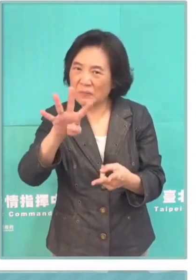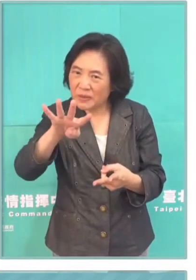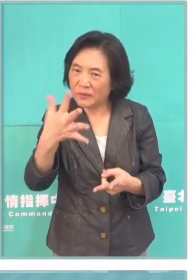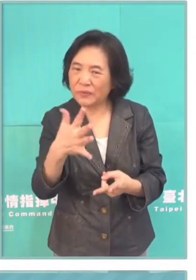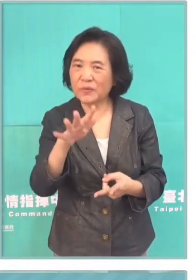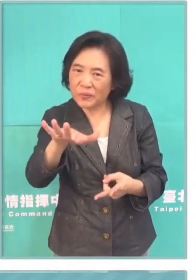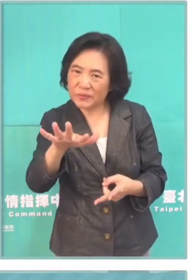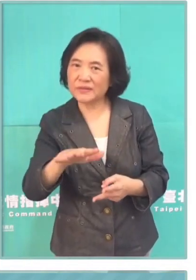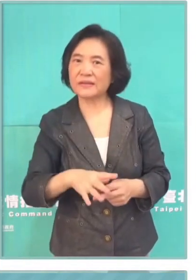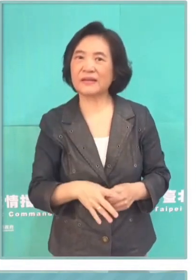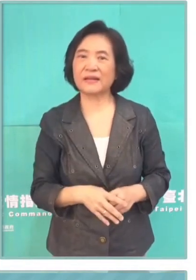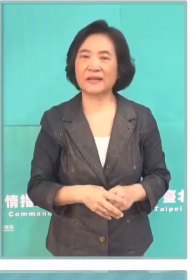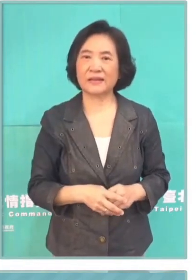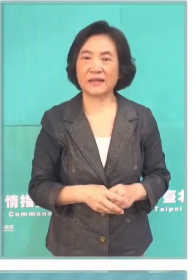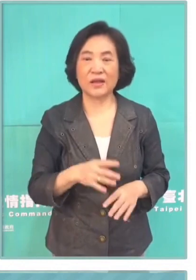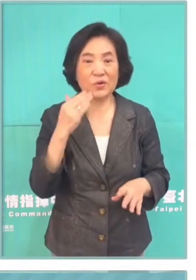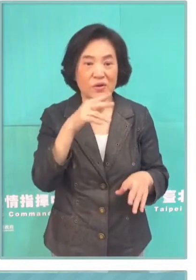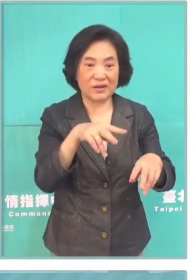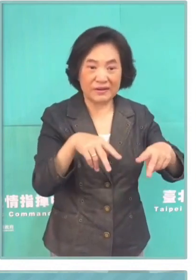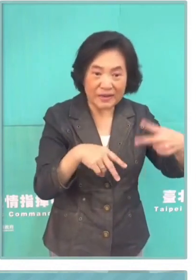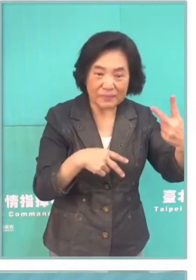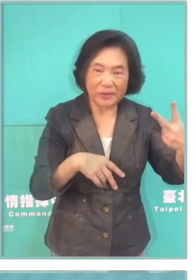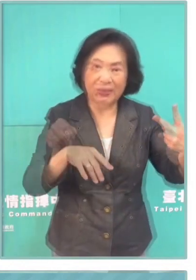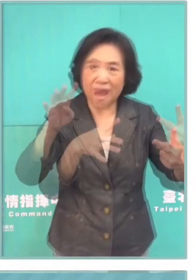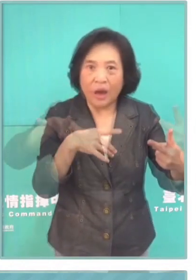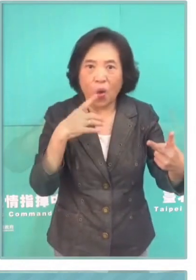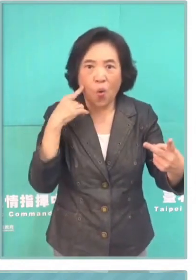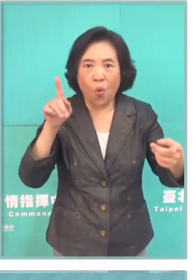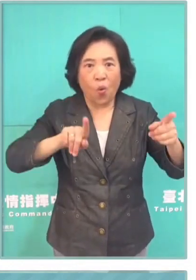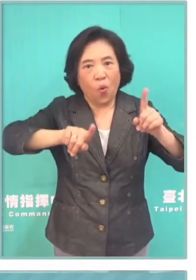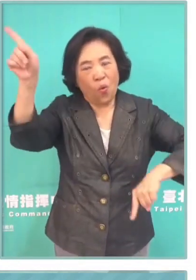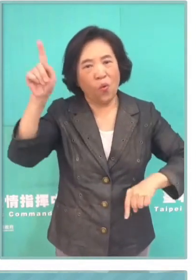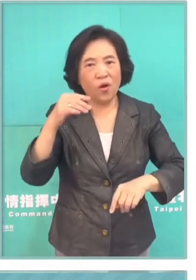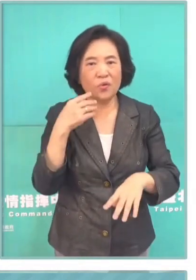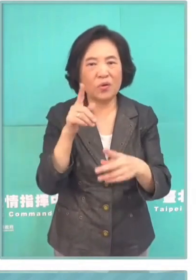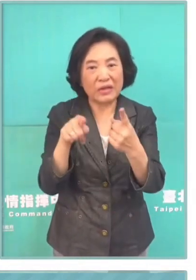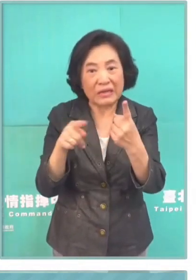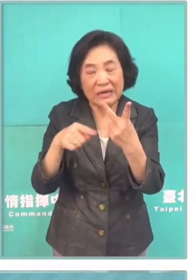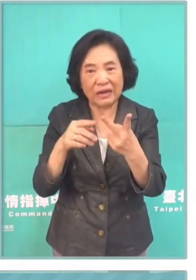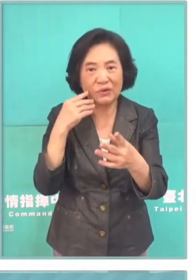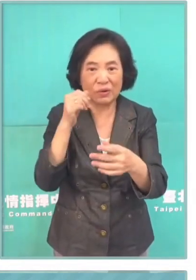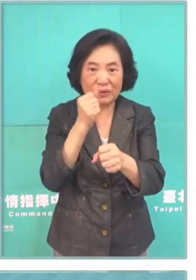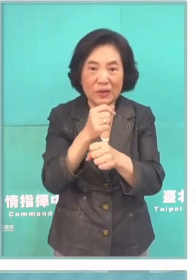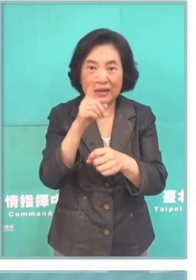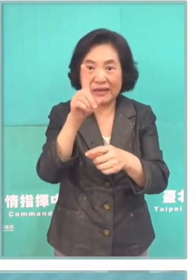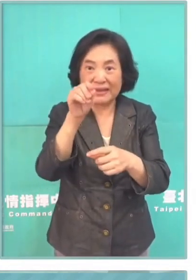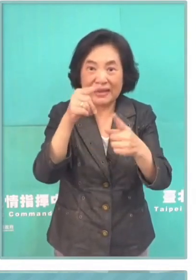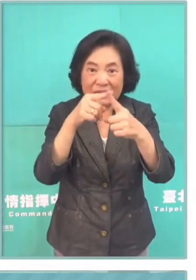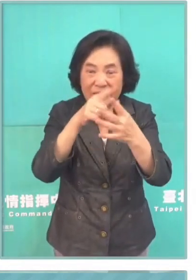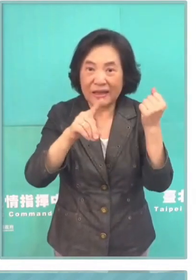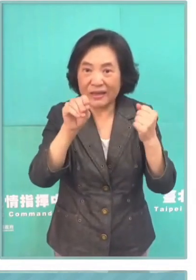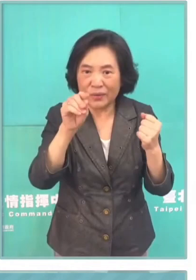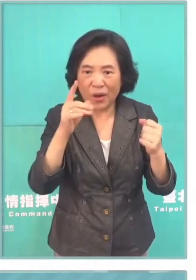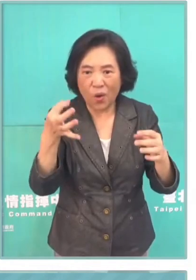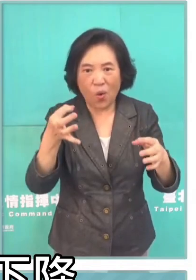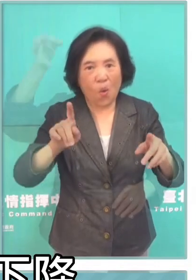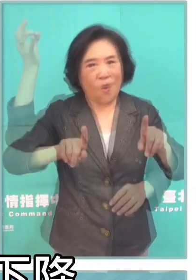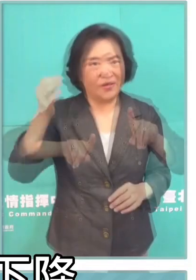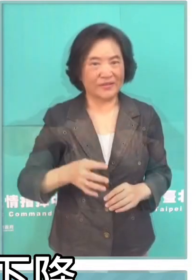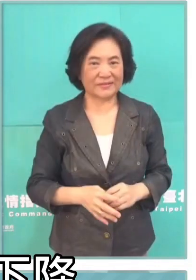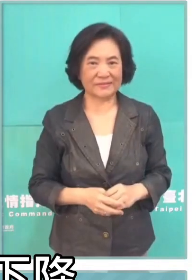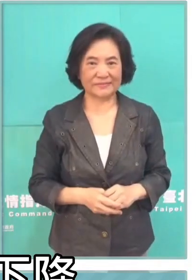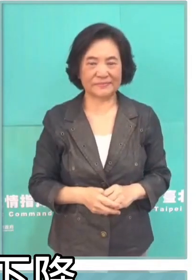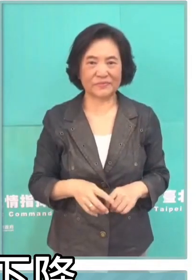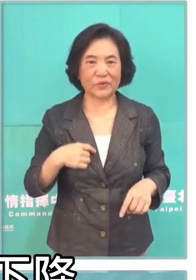4500，你想想看从200块变4500，做一个两个就算了，要做10000个哇，这个价钱差很多。所